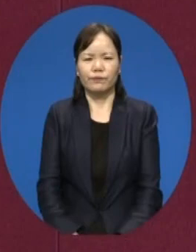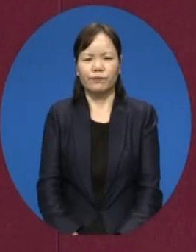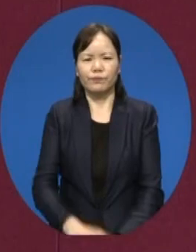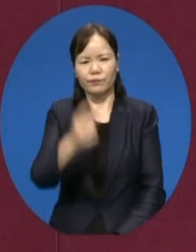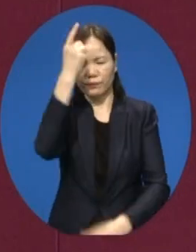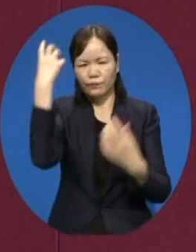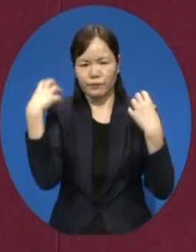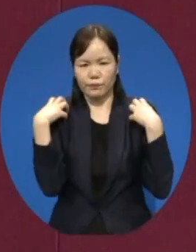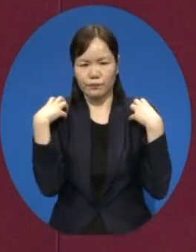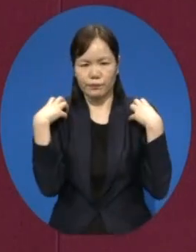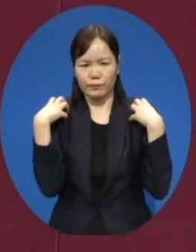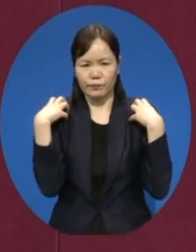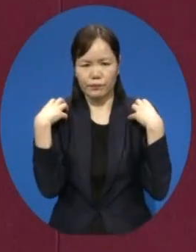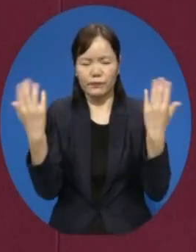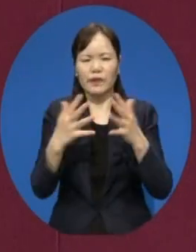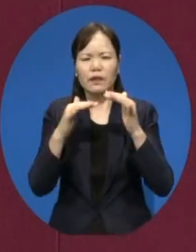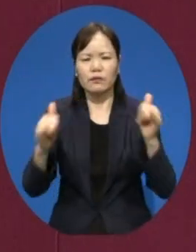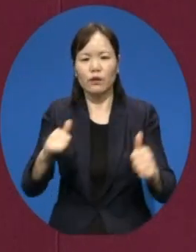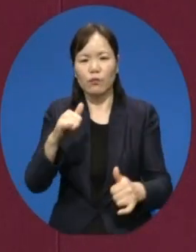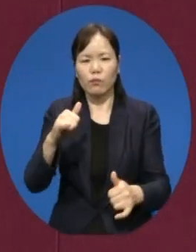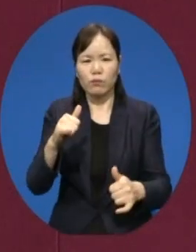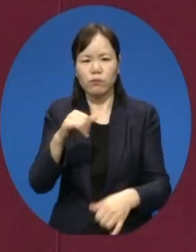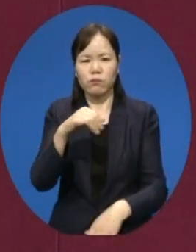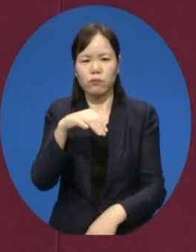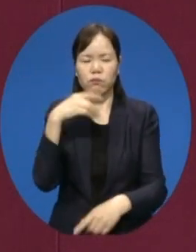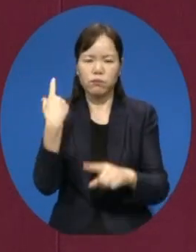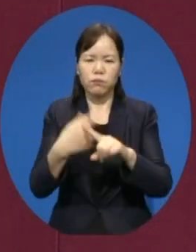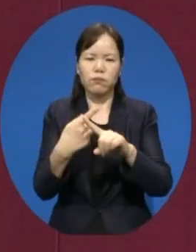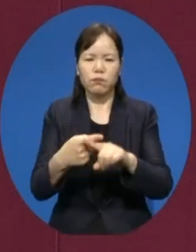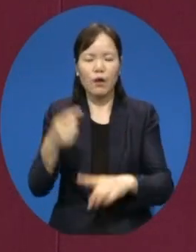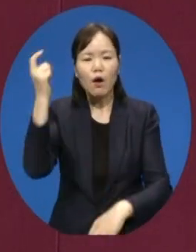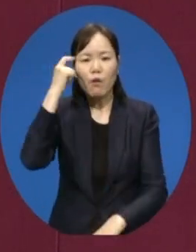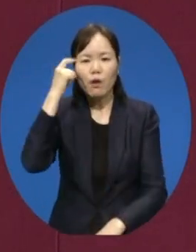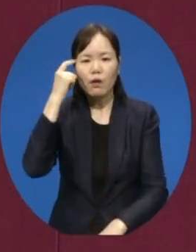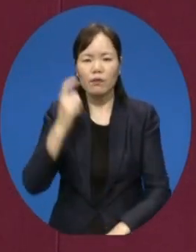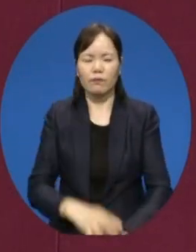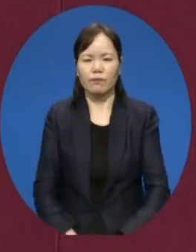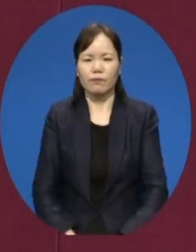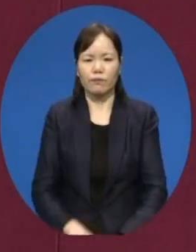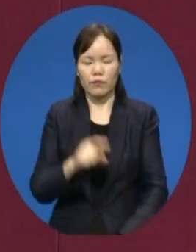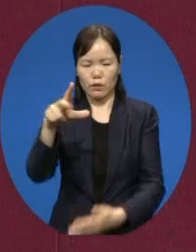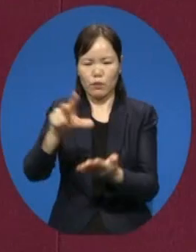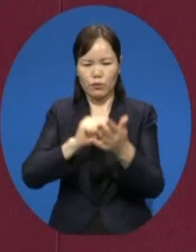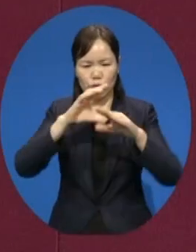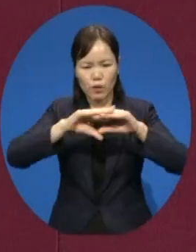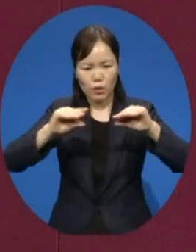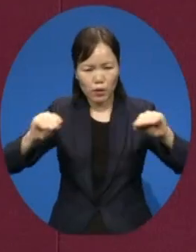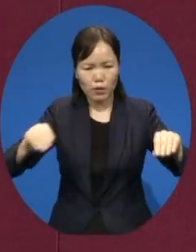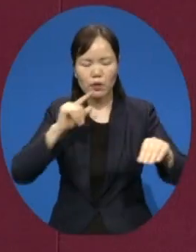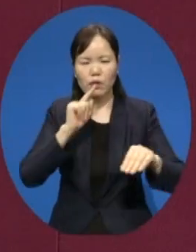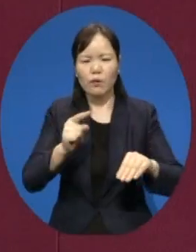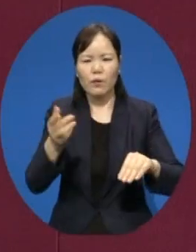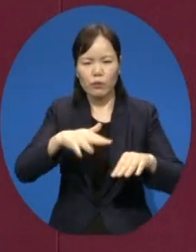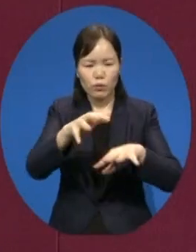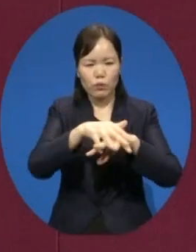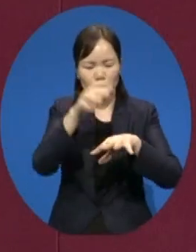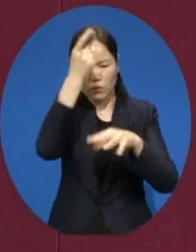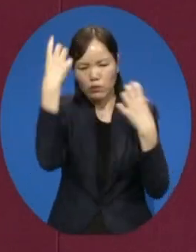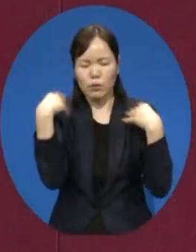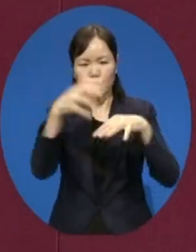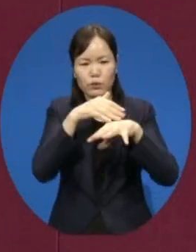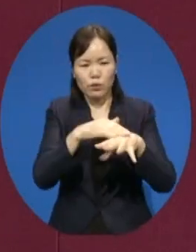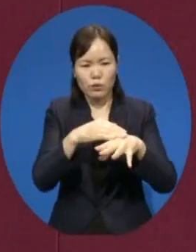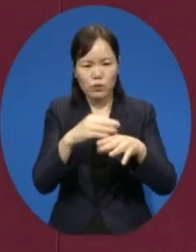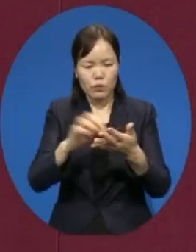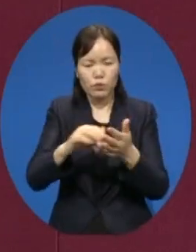정부 관료들도 좋기는 마찬가지입니다. 왜냐고요? 그 문제 해결한다면서 정부 조직 늘려주죠. 승진